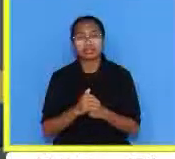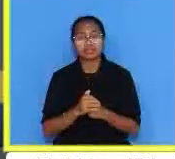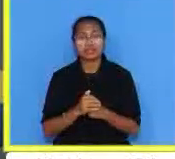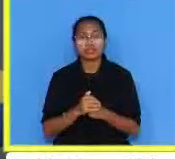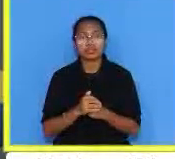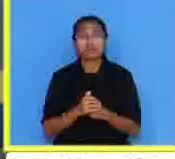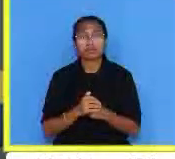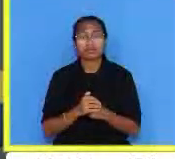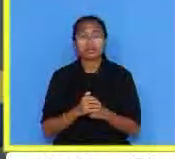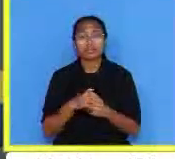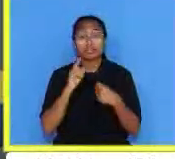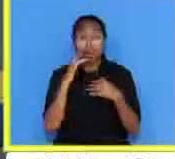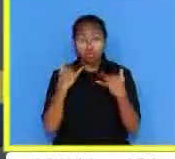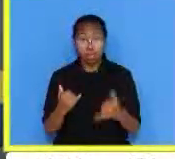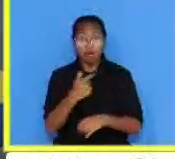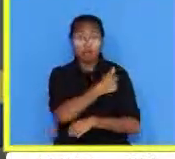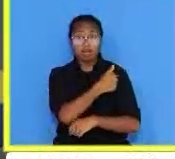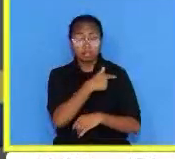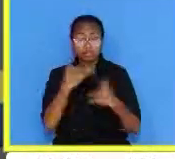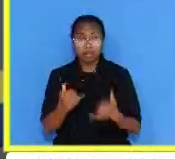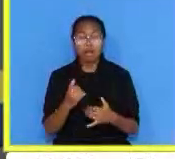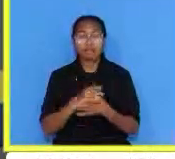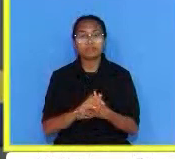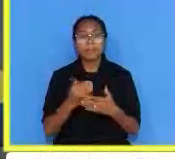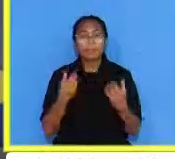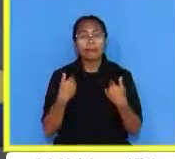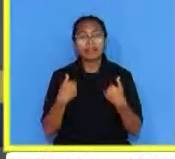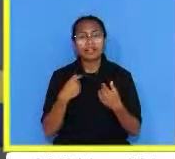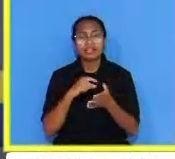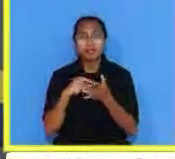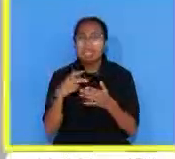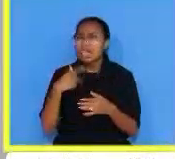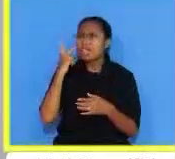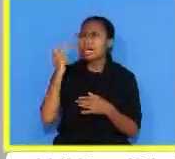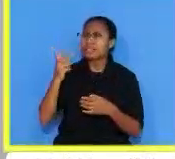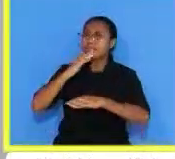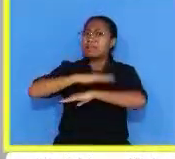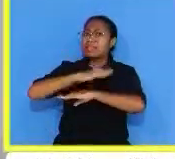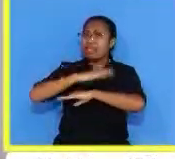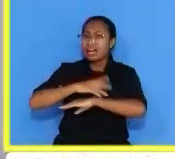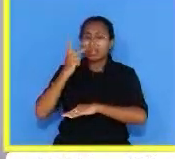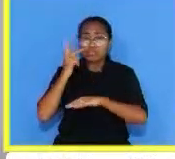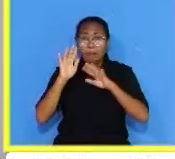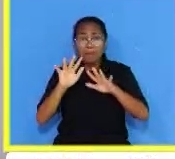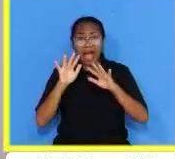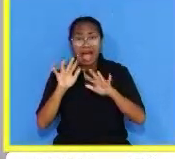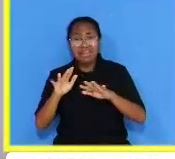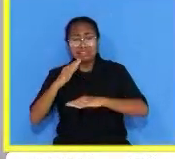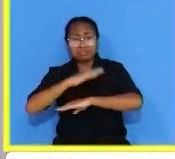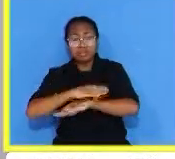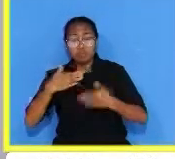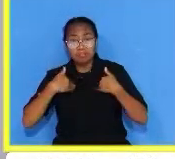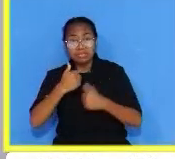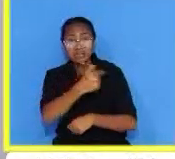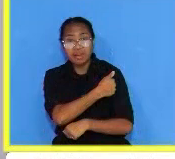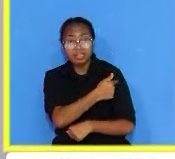kayak vaksin sekarang kan ada yang lihat di berita kan suka rame-rame tuh untuk dapat vaksin. Nah,